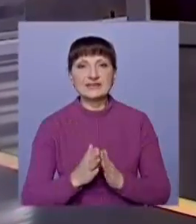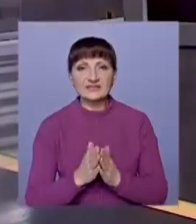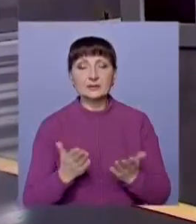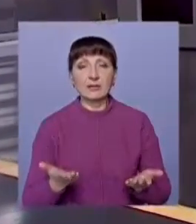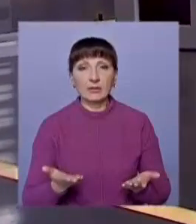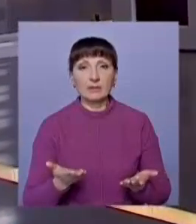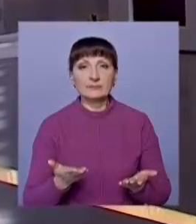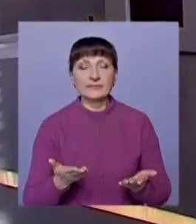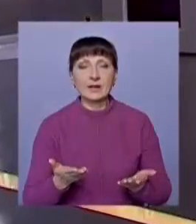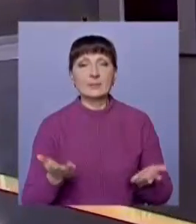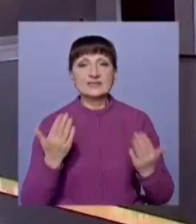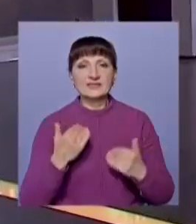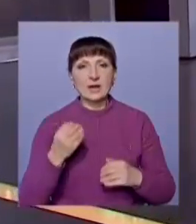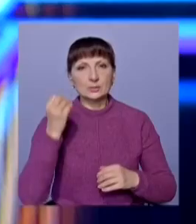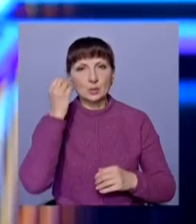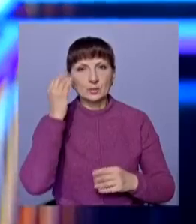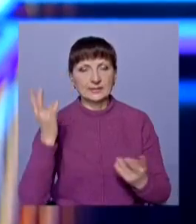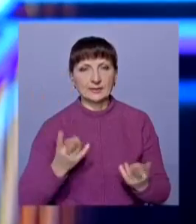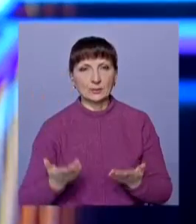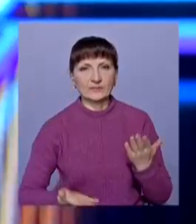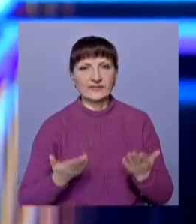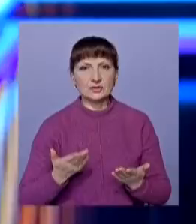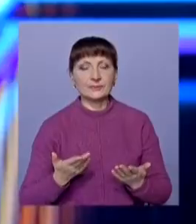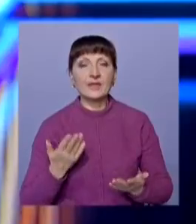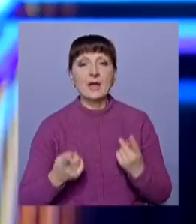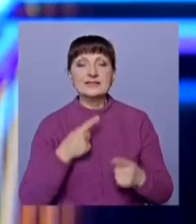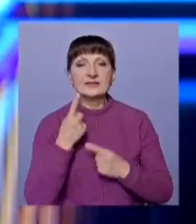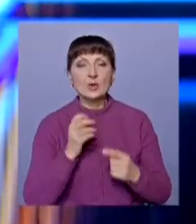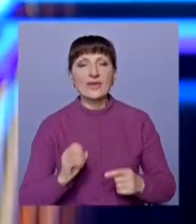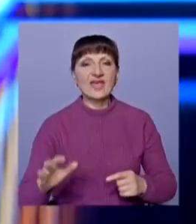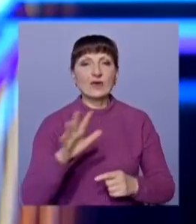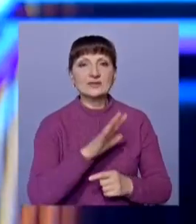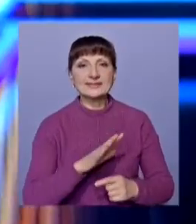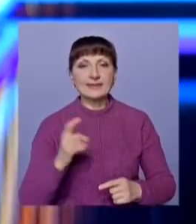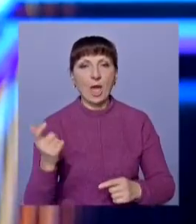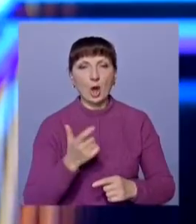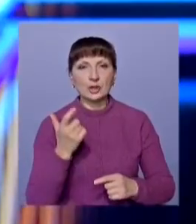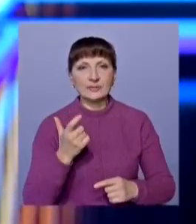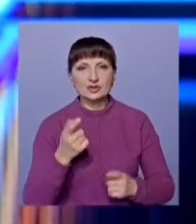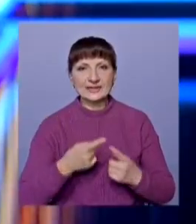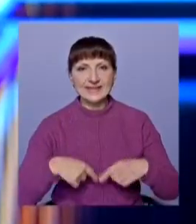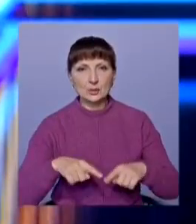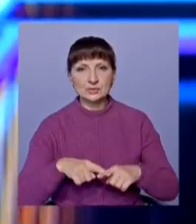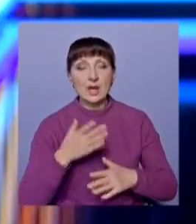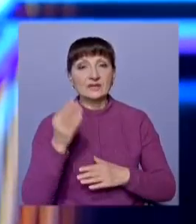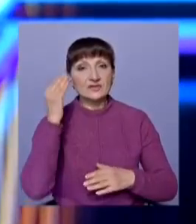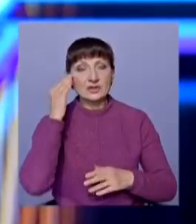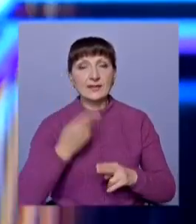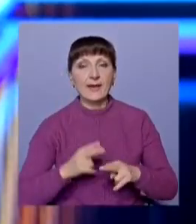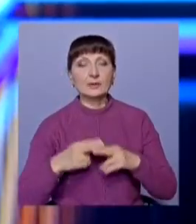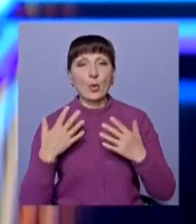собственно, призывает и здравый смысл. Если говорить о Евразийском экономическом союзе, на ваш взгляд, это уже